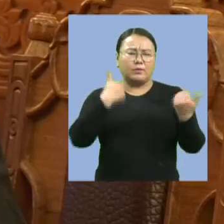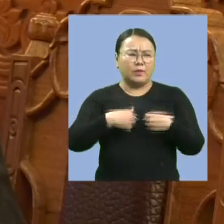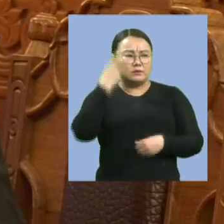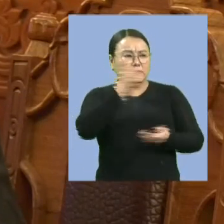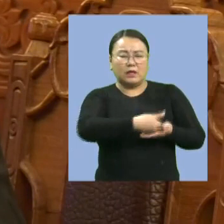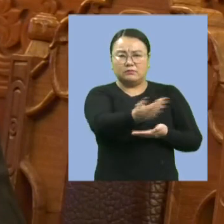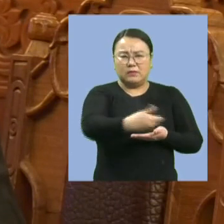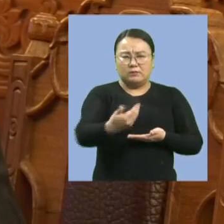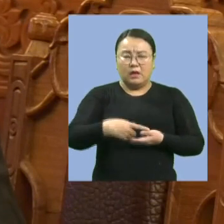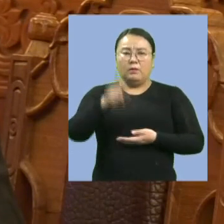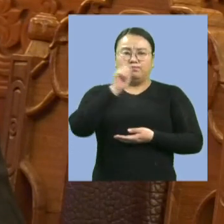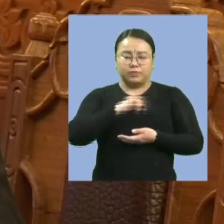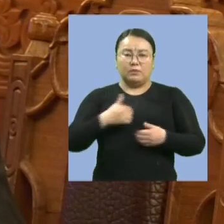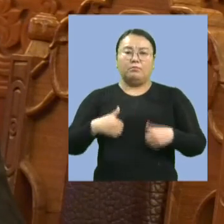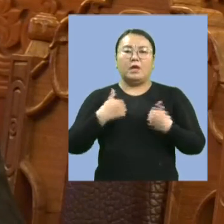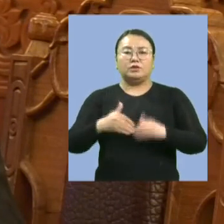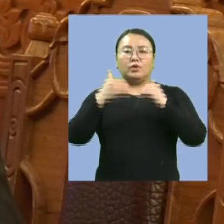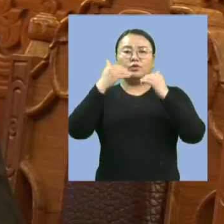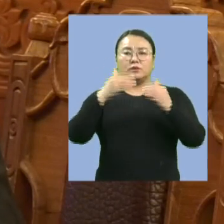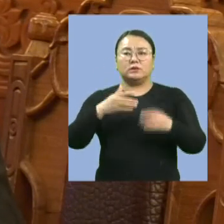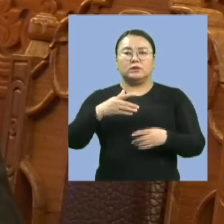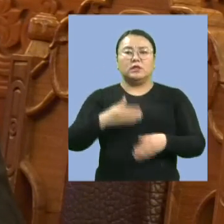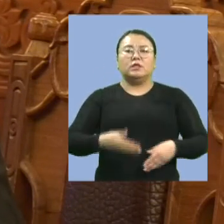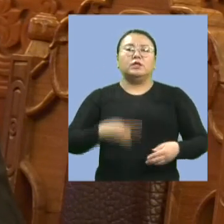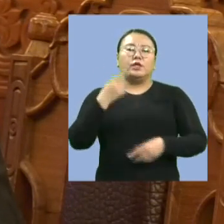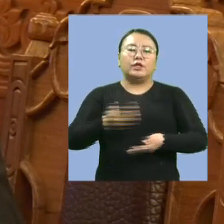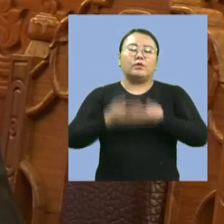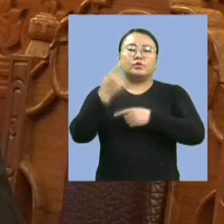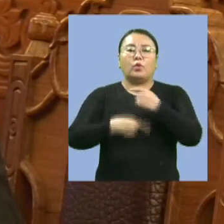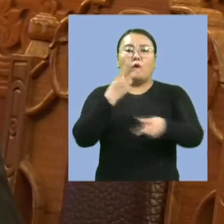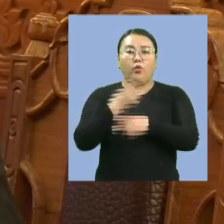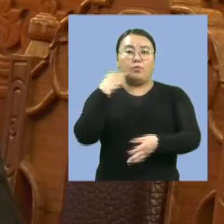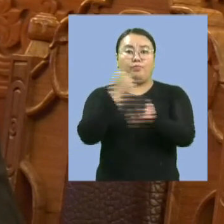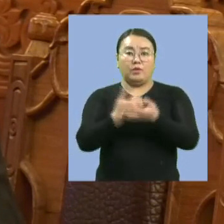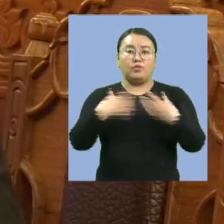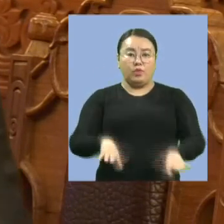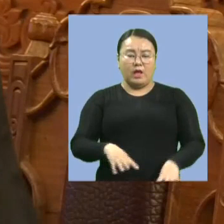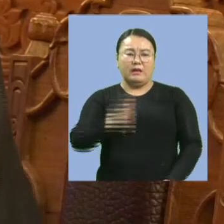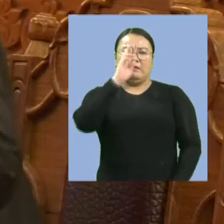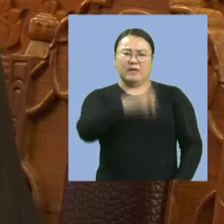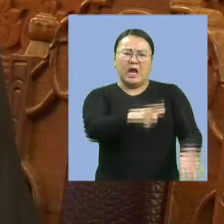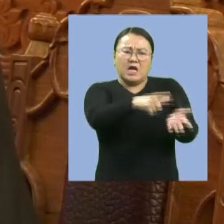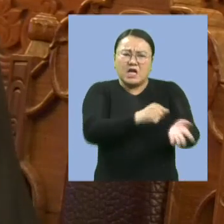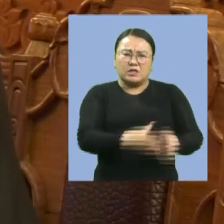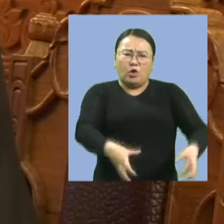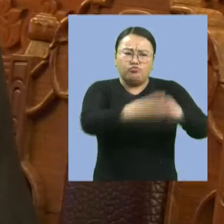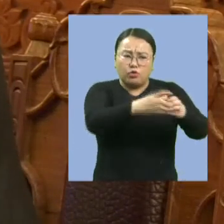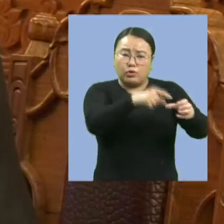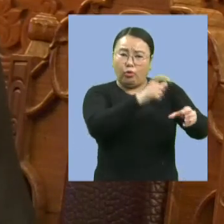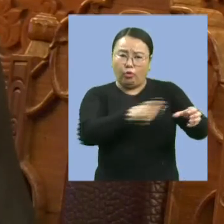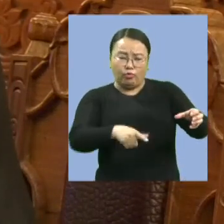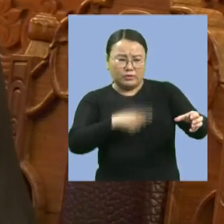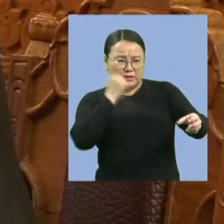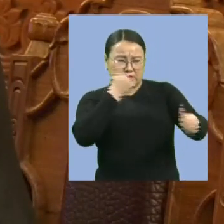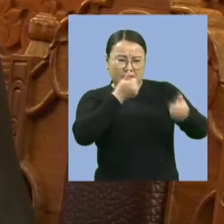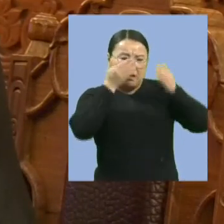багш нар бол санал бодлоо илтгэж байсан учраас багшийн хөгжлийг дэмжих тухай хуулийг батлуулсан. Ингээд тэр зорилтод бүлгүүд рүүгээ